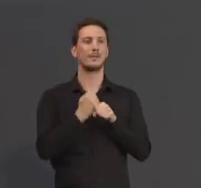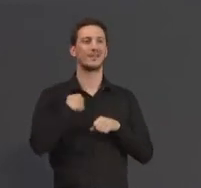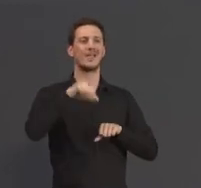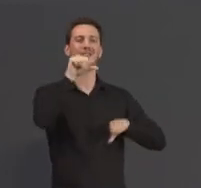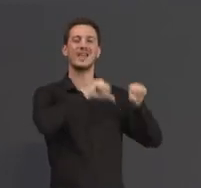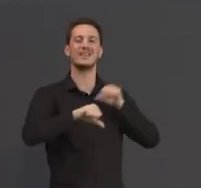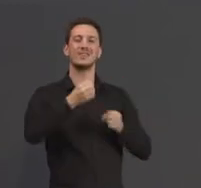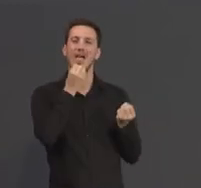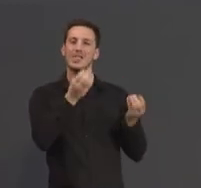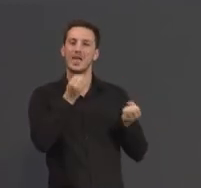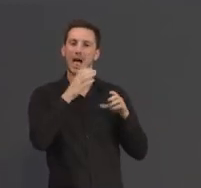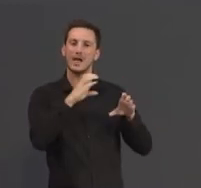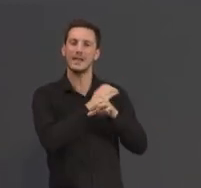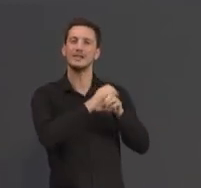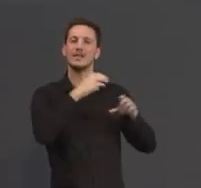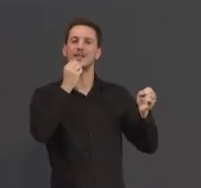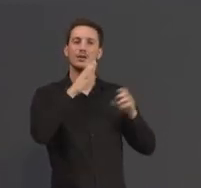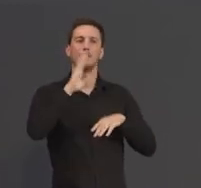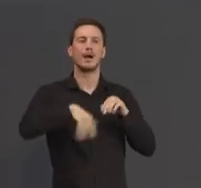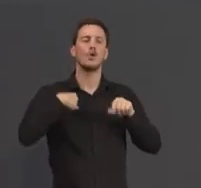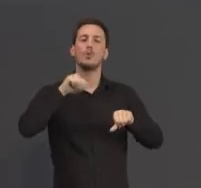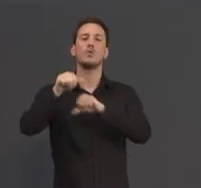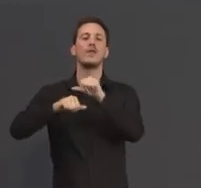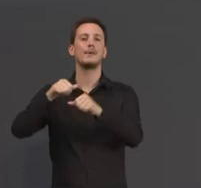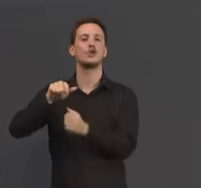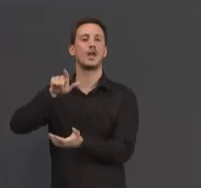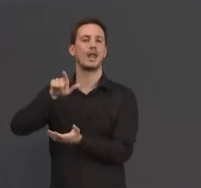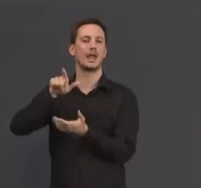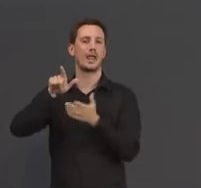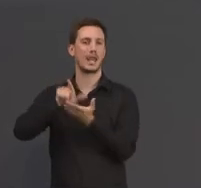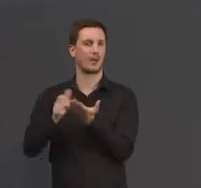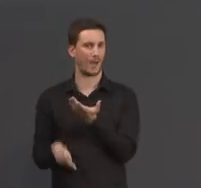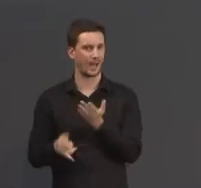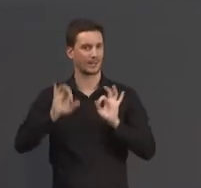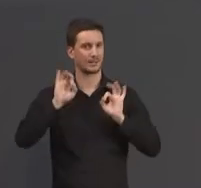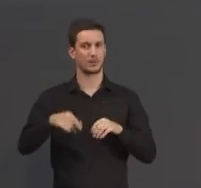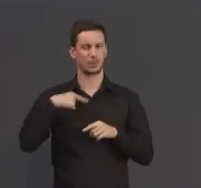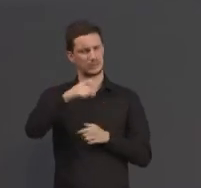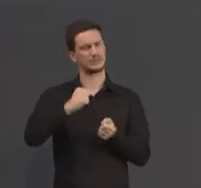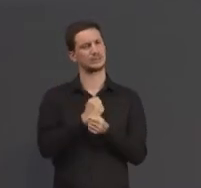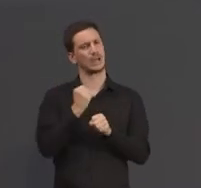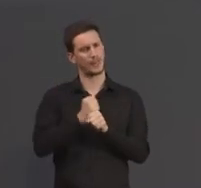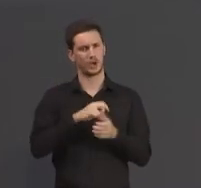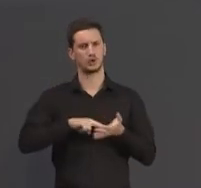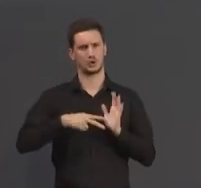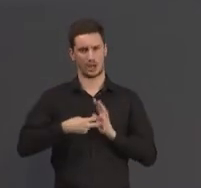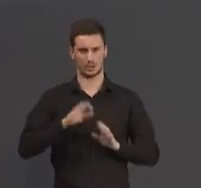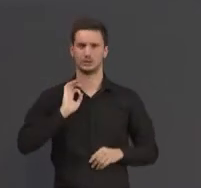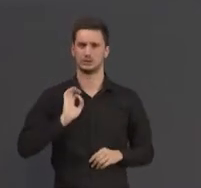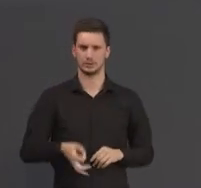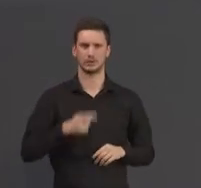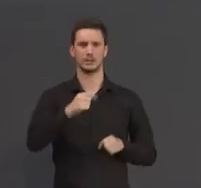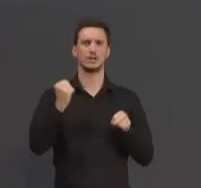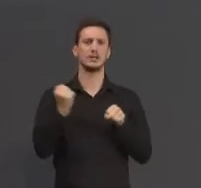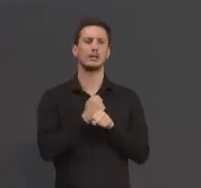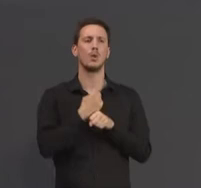de dades, especialitzada en el processament del llenguatge. És una feina molt tècnica, on bàsicament utilitzes un